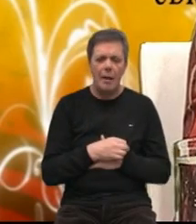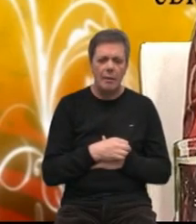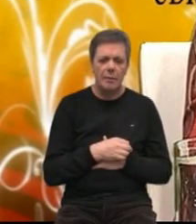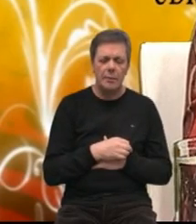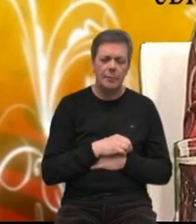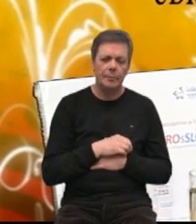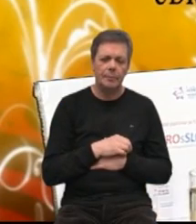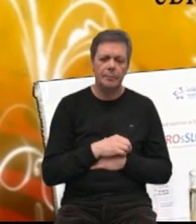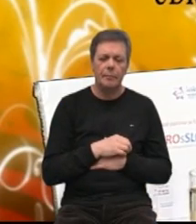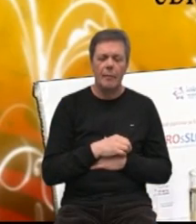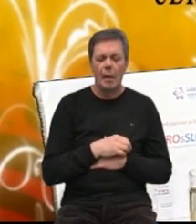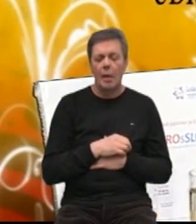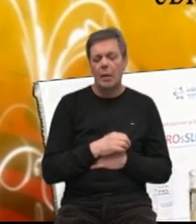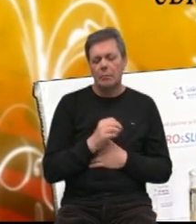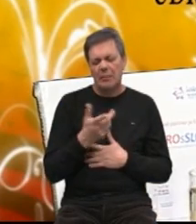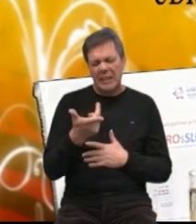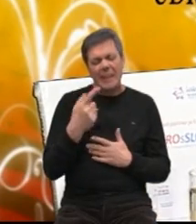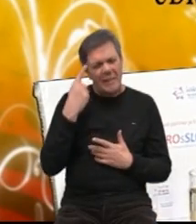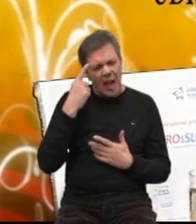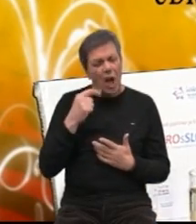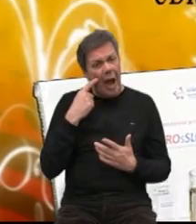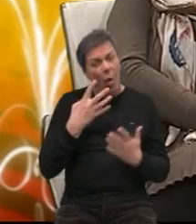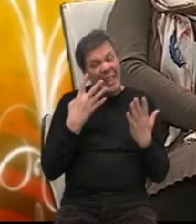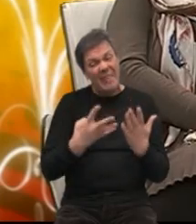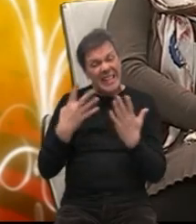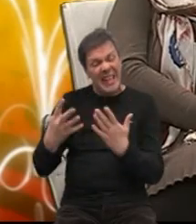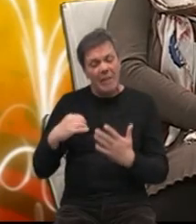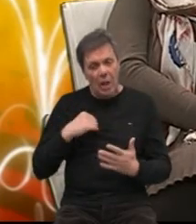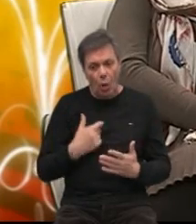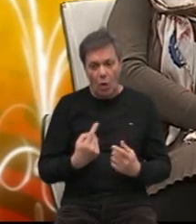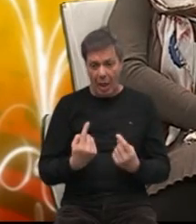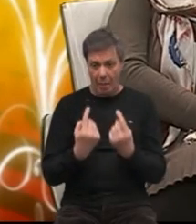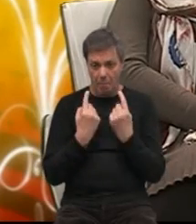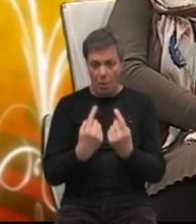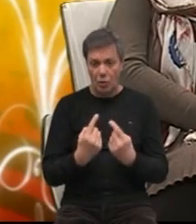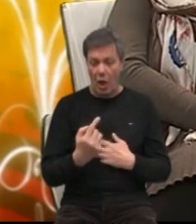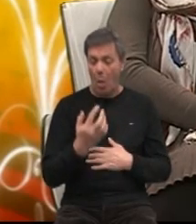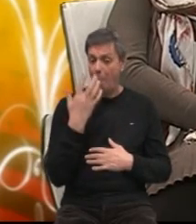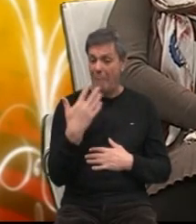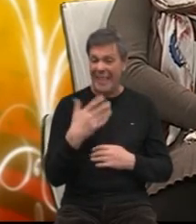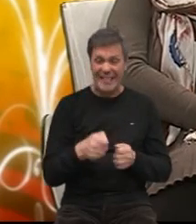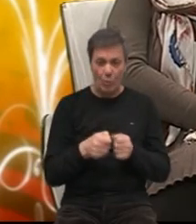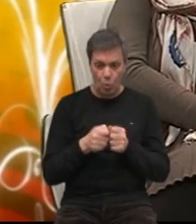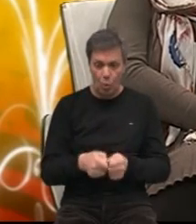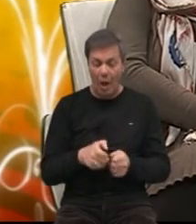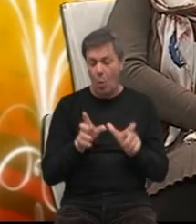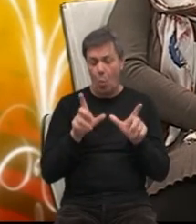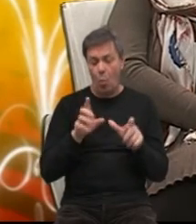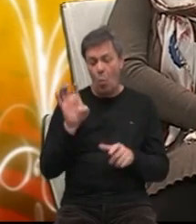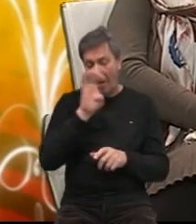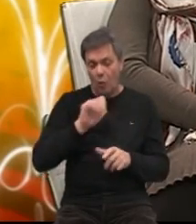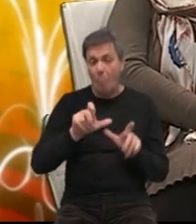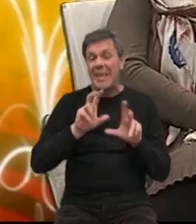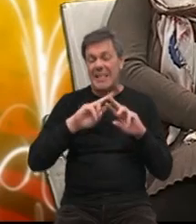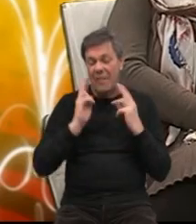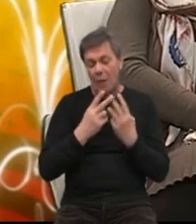jedan značaj se daje, jer znači ako je 99. već postojalo 50-ak udruga u Europi i u